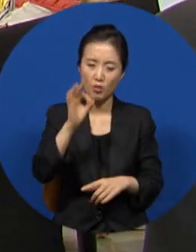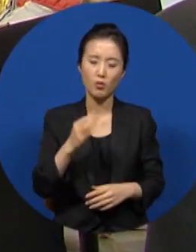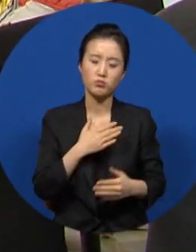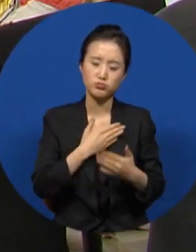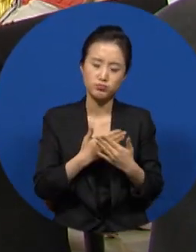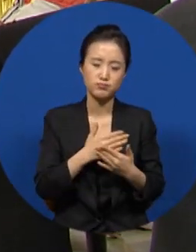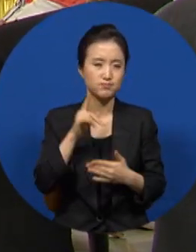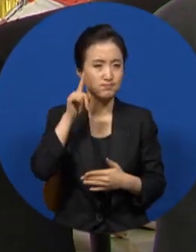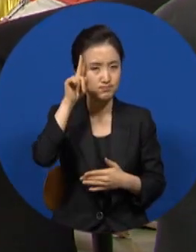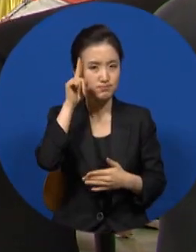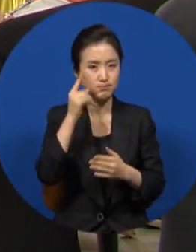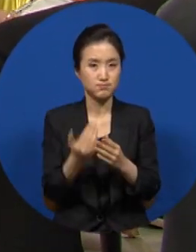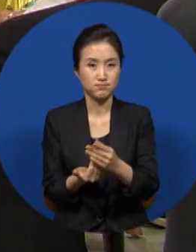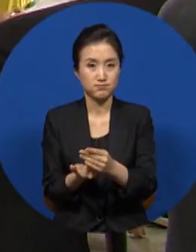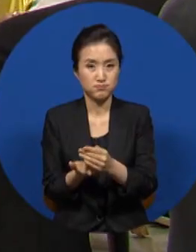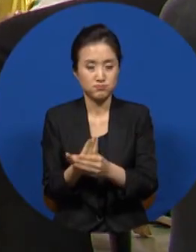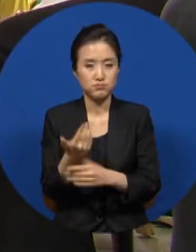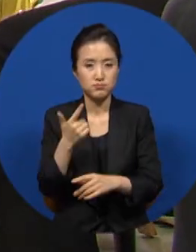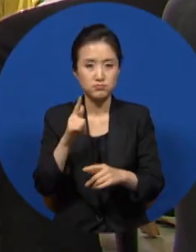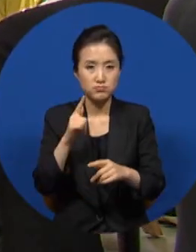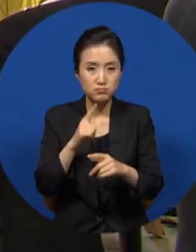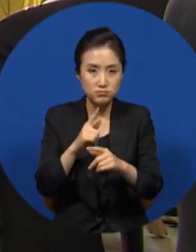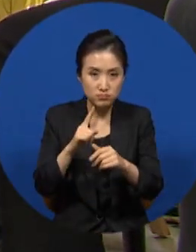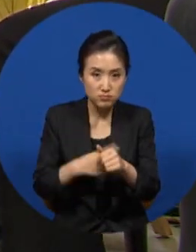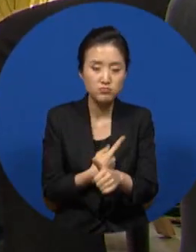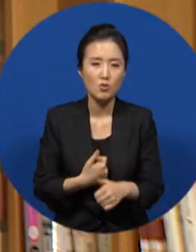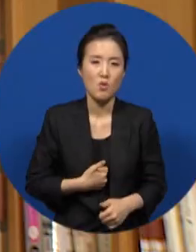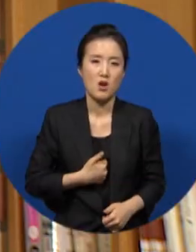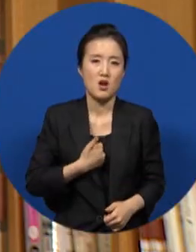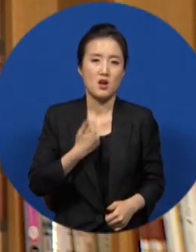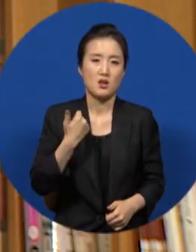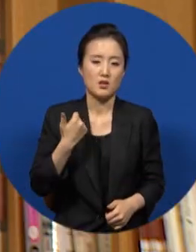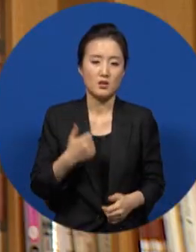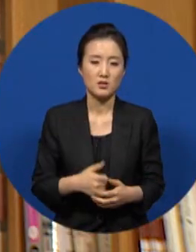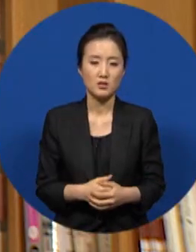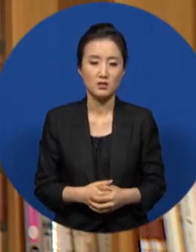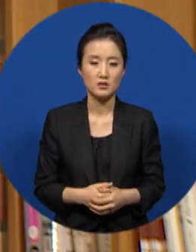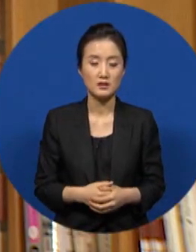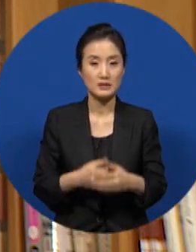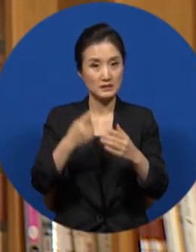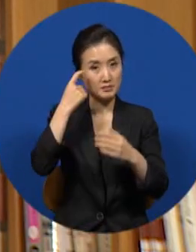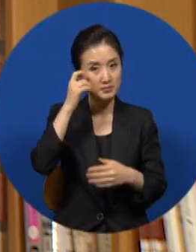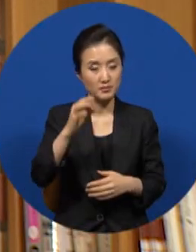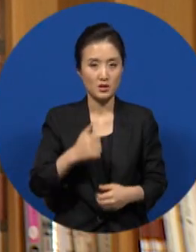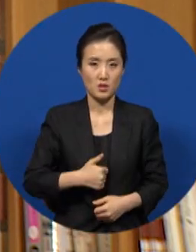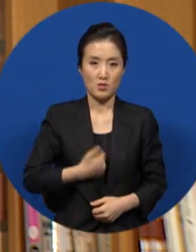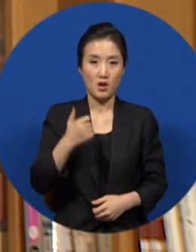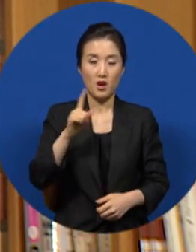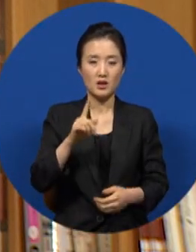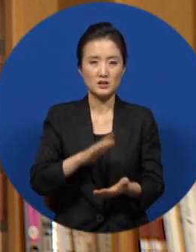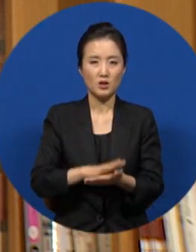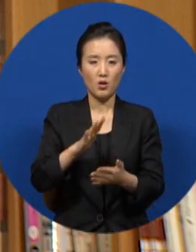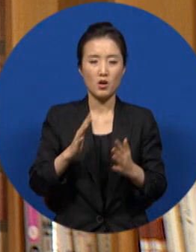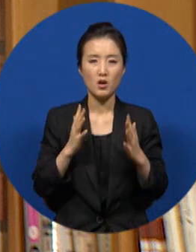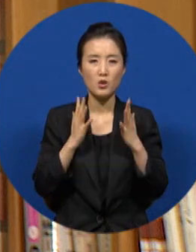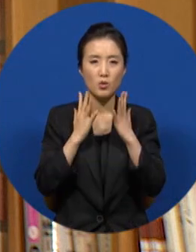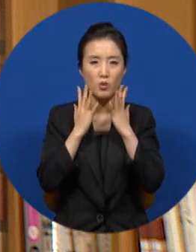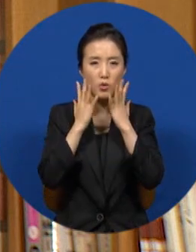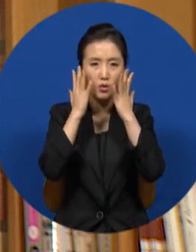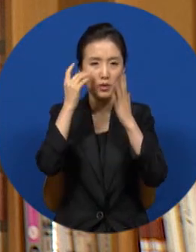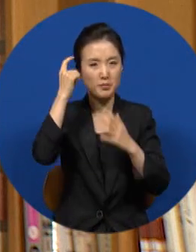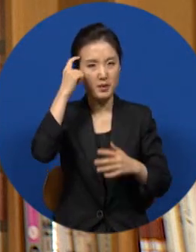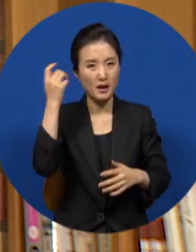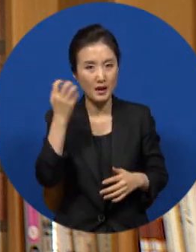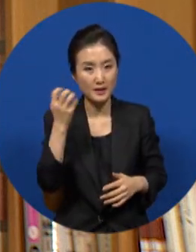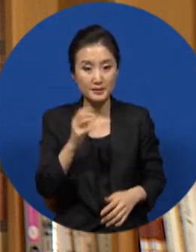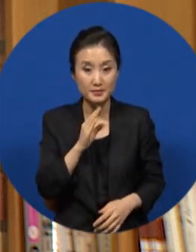스트레스가 쌓이면요, 이제 화가 치솟습니다. 우리가 술을 먹으면 기운이 위로 올라가요. 얼굴이 상기가 되고 머리가 막 아프지 않습니까?